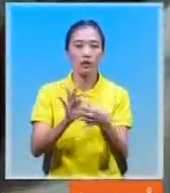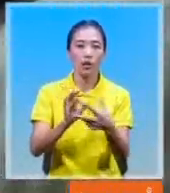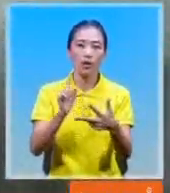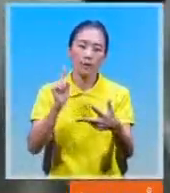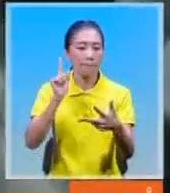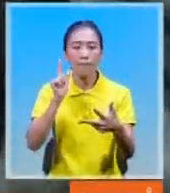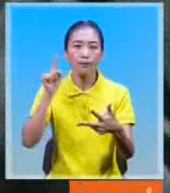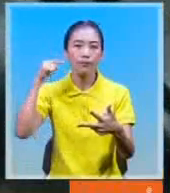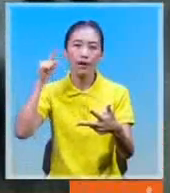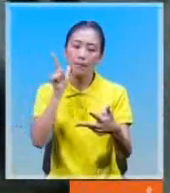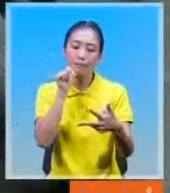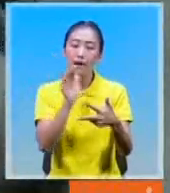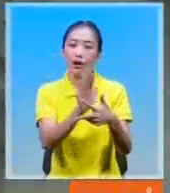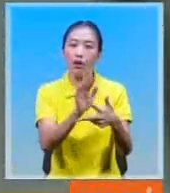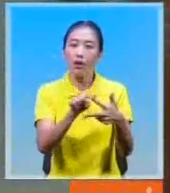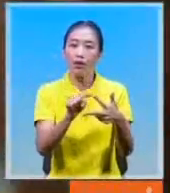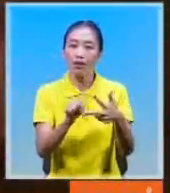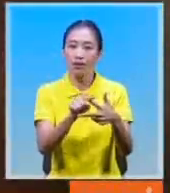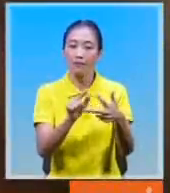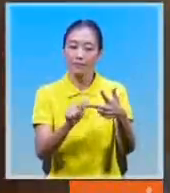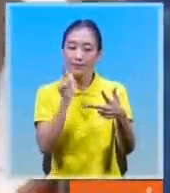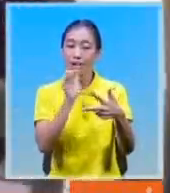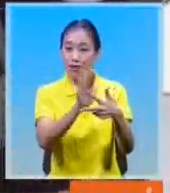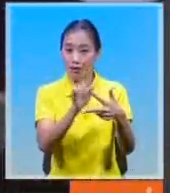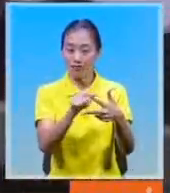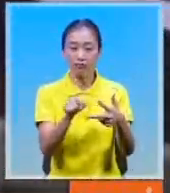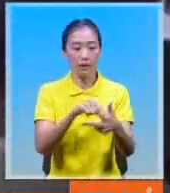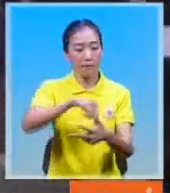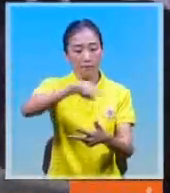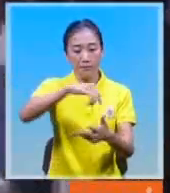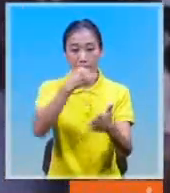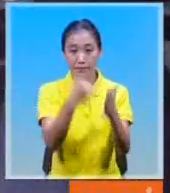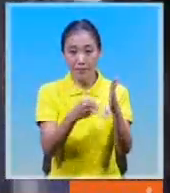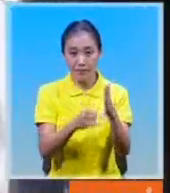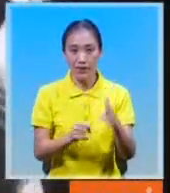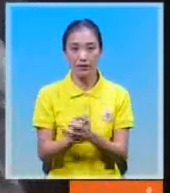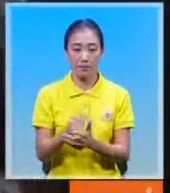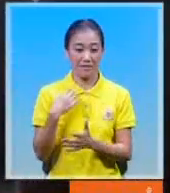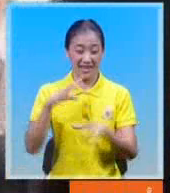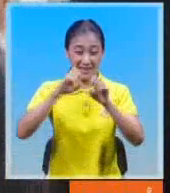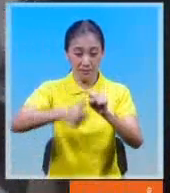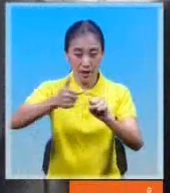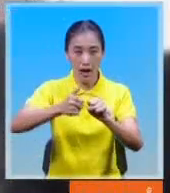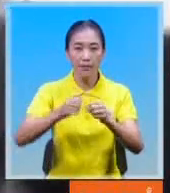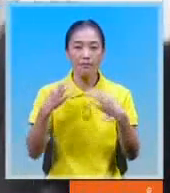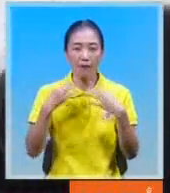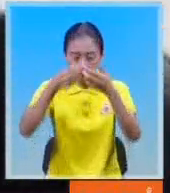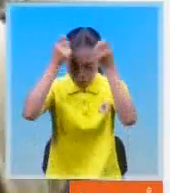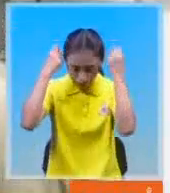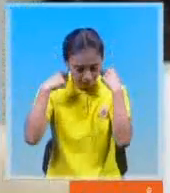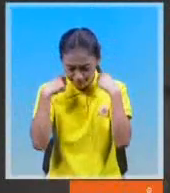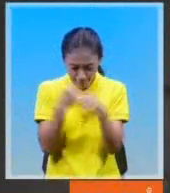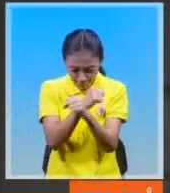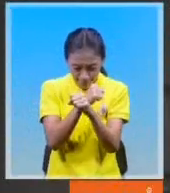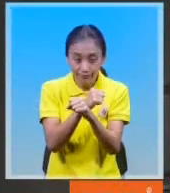นี้ถูกควบคุมตัวไว้ที่เรือนจำจังหวัดนครสวรรค์วันที่ถูกควบคุมตัวก็เอาผ้ามาปิดบังใบหน้าแบบนี้แหละครับล่าสุดเมื่อช่วงบ่าย